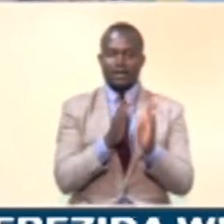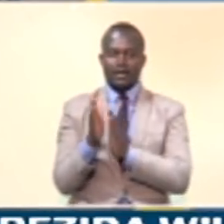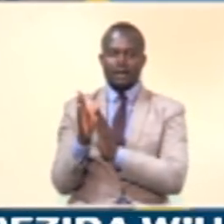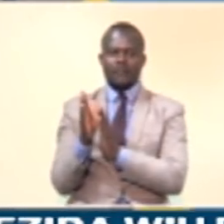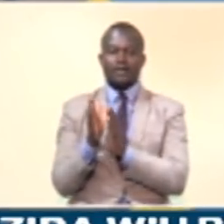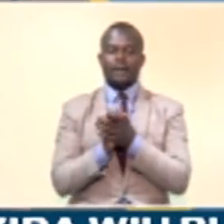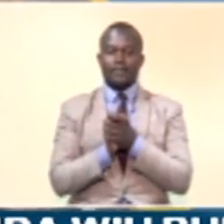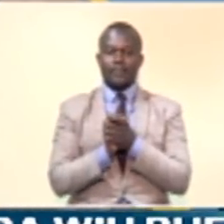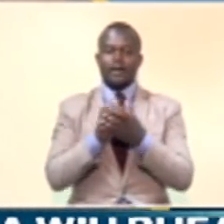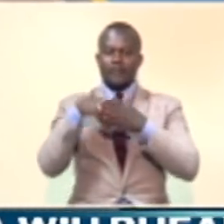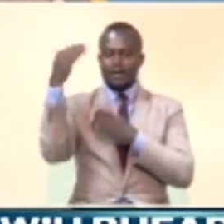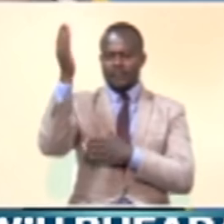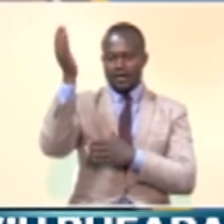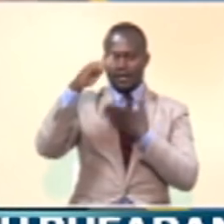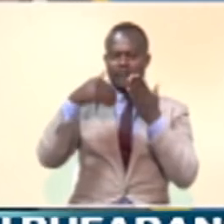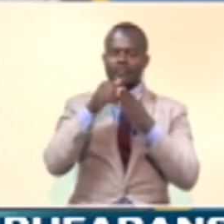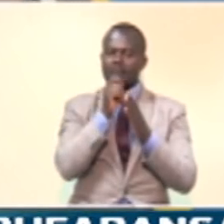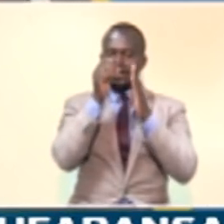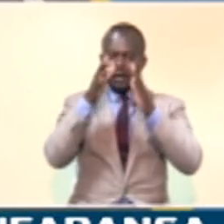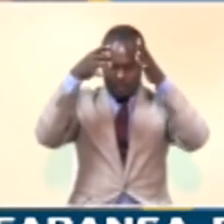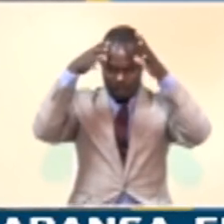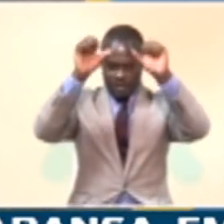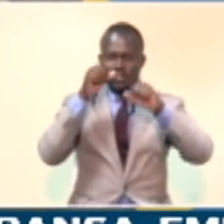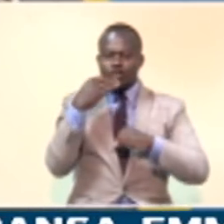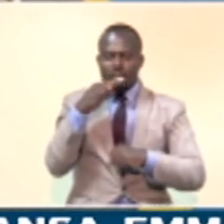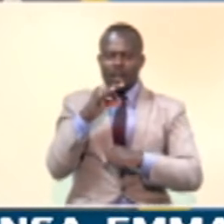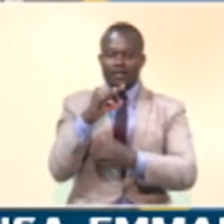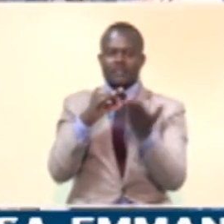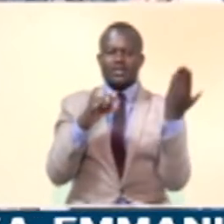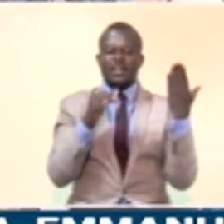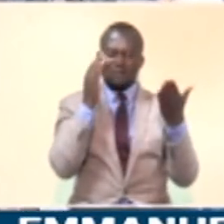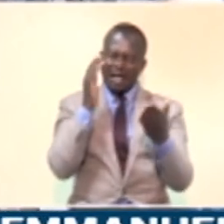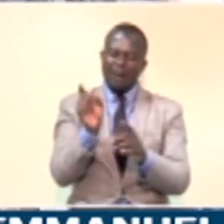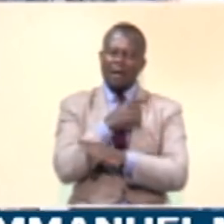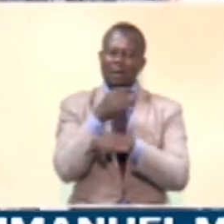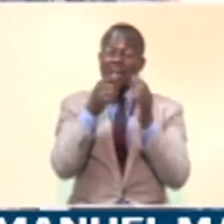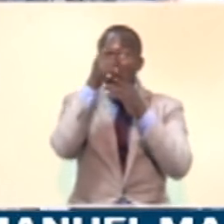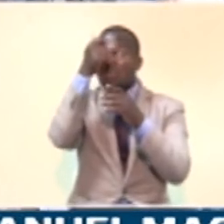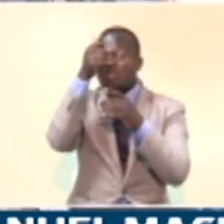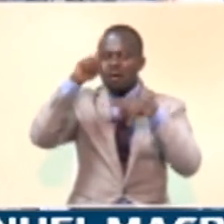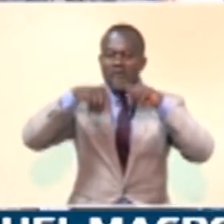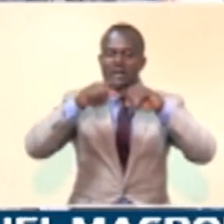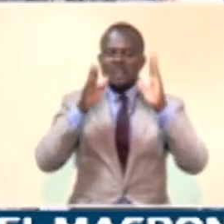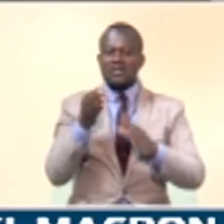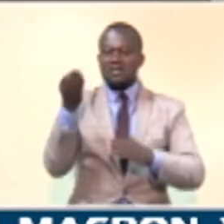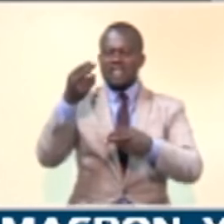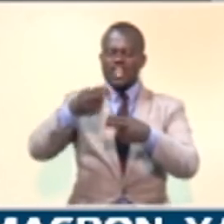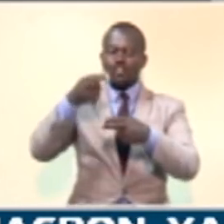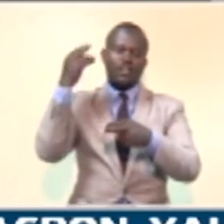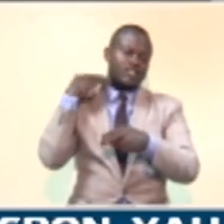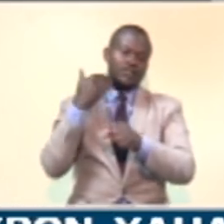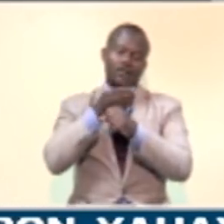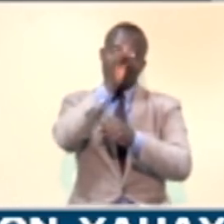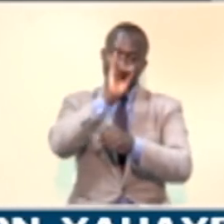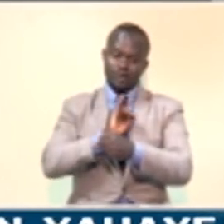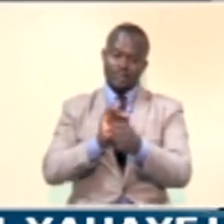Ndagijimana. Mu kiganiro n'abanyamakuru, Perezida w'u Faransa Emmanuel Macron yakuri inzira ku murima bitwikira umutaka wa politiki bagakerensa inyito ya genocide yakorewe